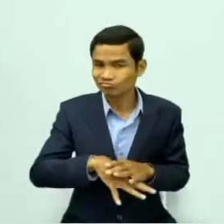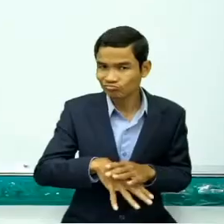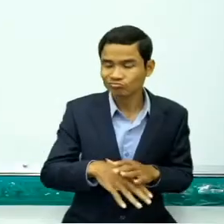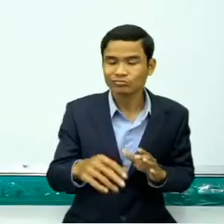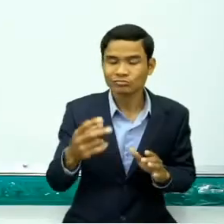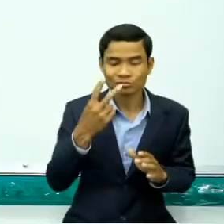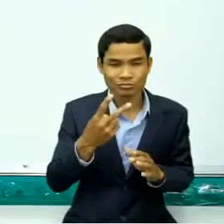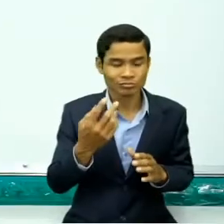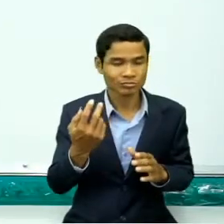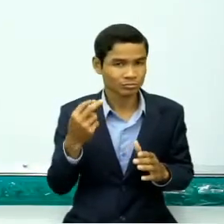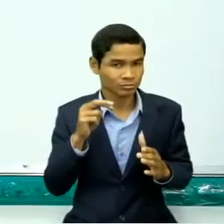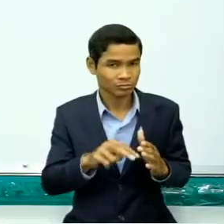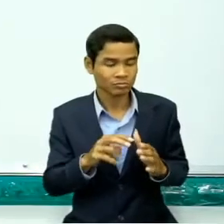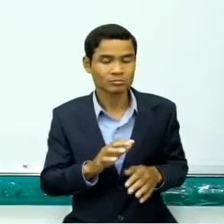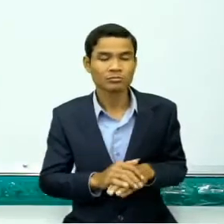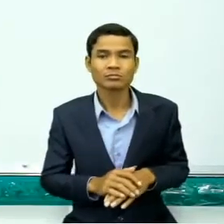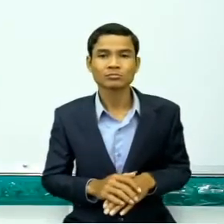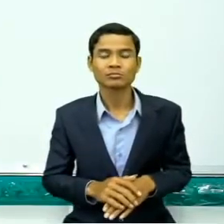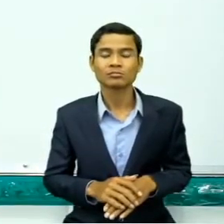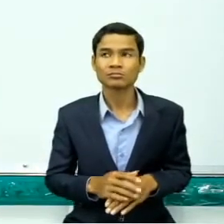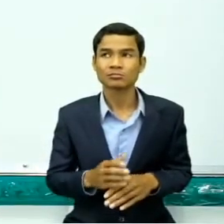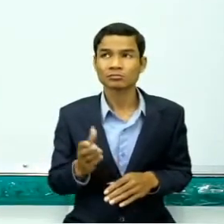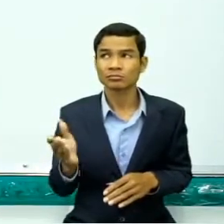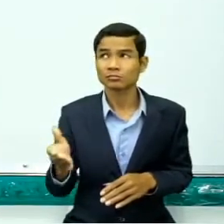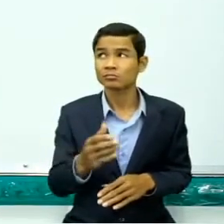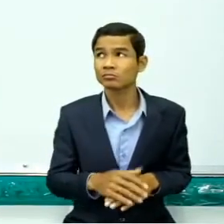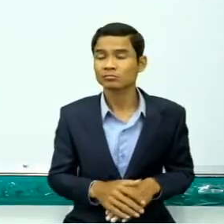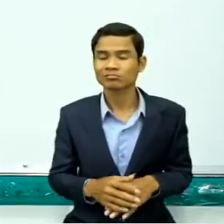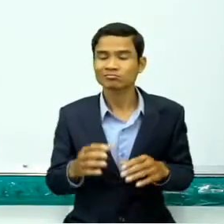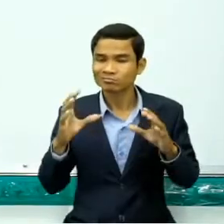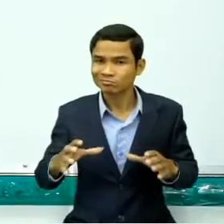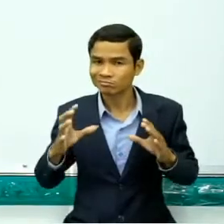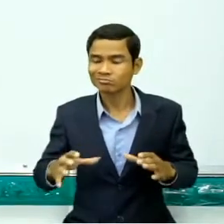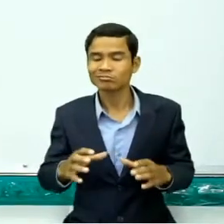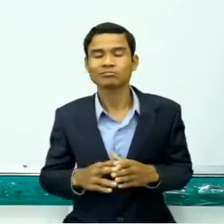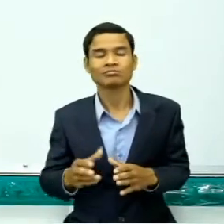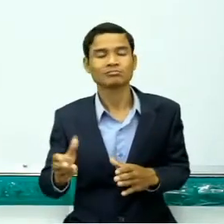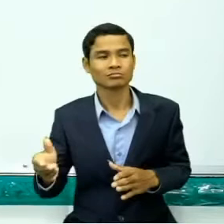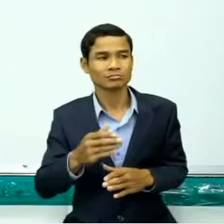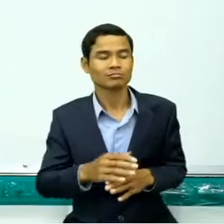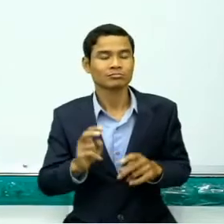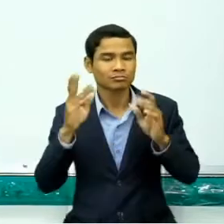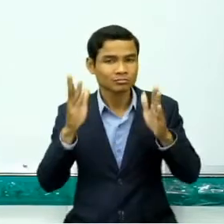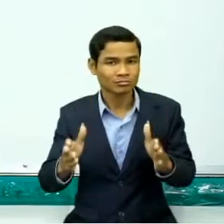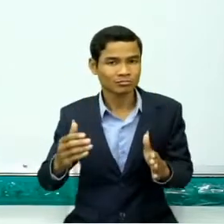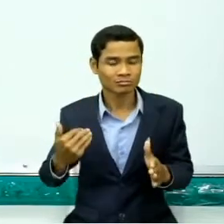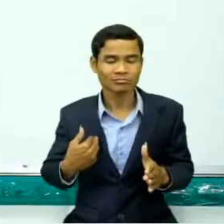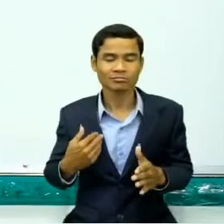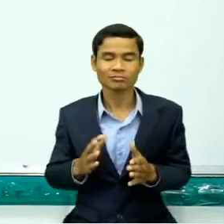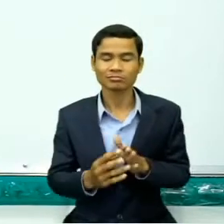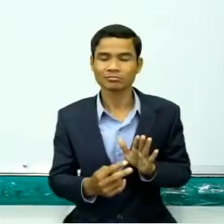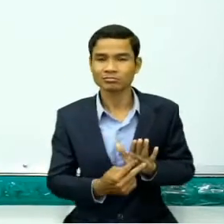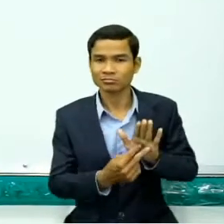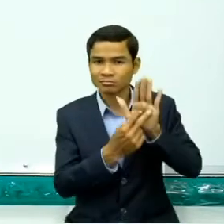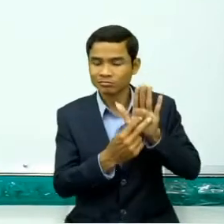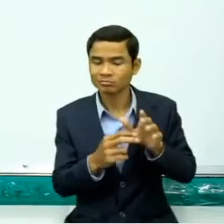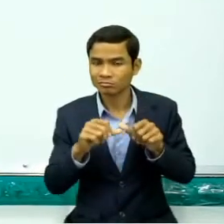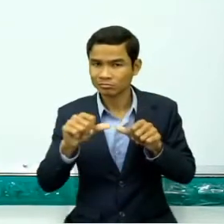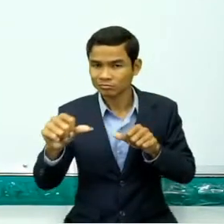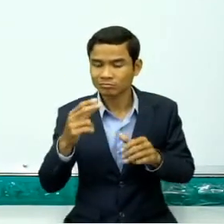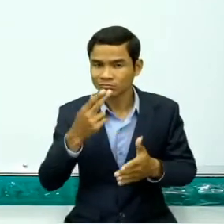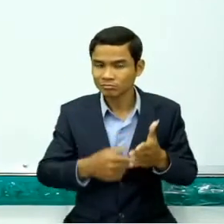ná. Chà, là con chăm mơ tặng ọc nìa. Ta nè cổ mình là vậy chứ, mà bằng hành con mình tỏ